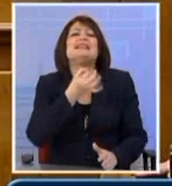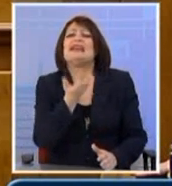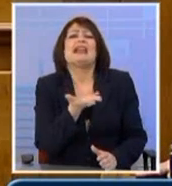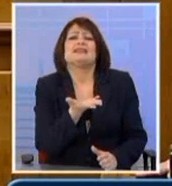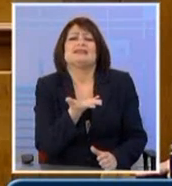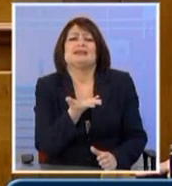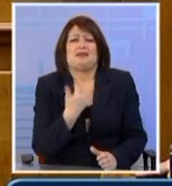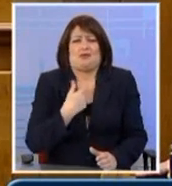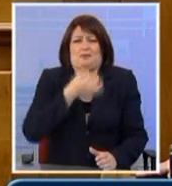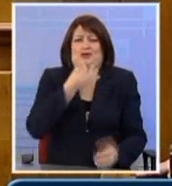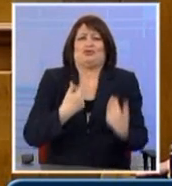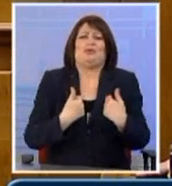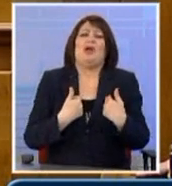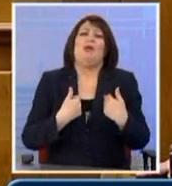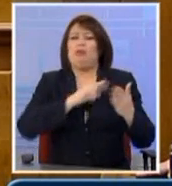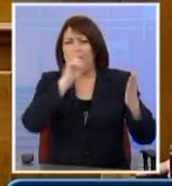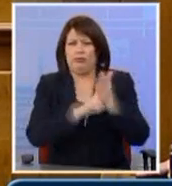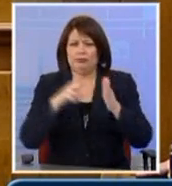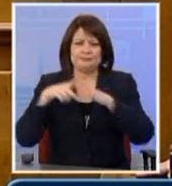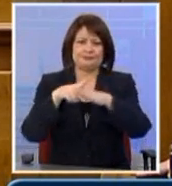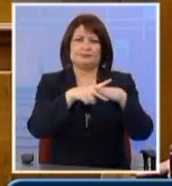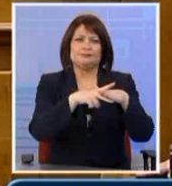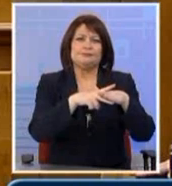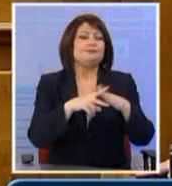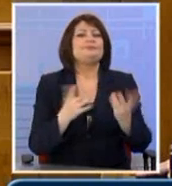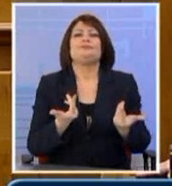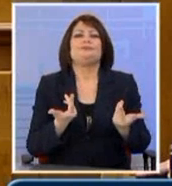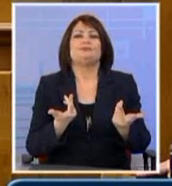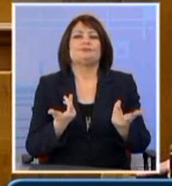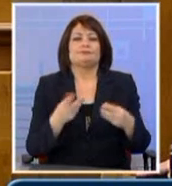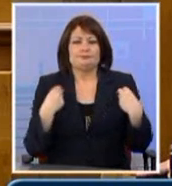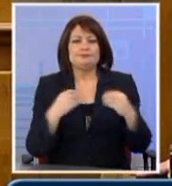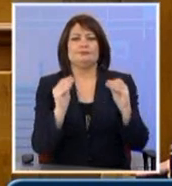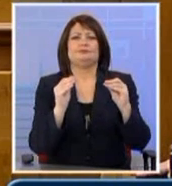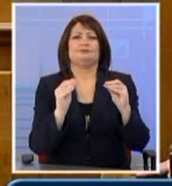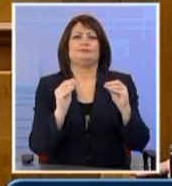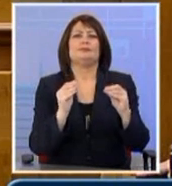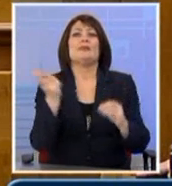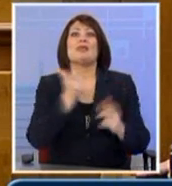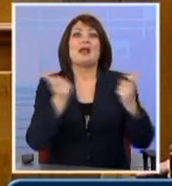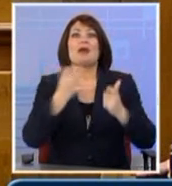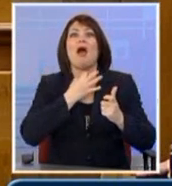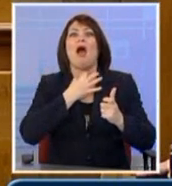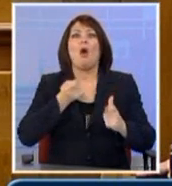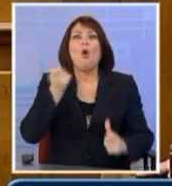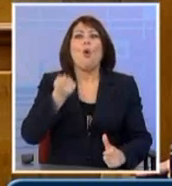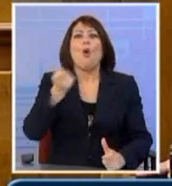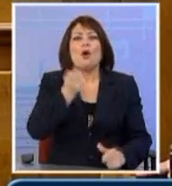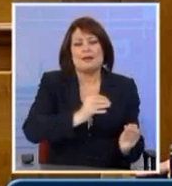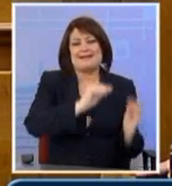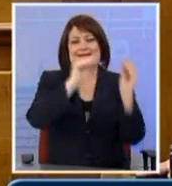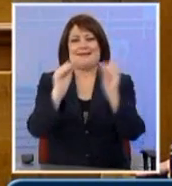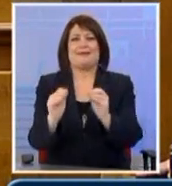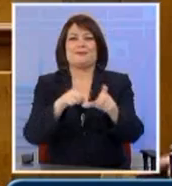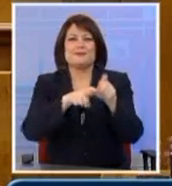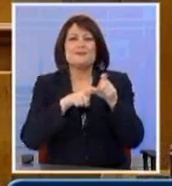Και απαγορεύεται στις τράπεζες να πουλήσουν τα πακέτα των κόκκινων δανείων σε άλλες τράπεζες